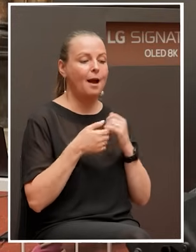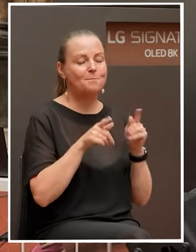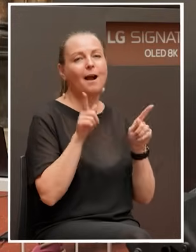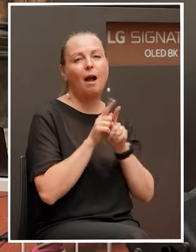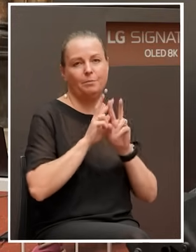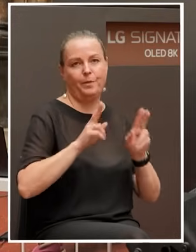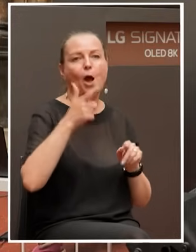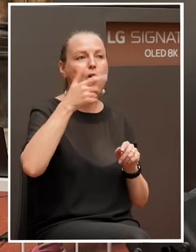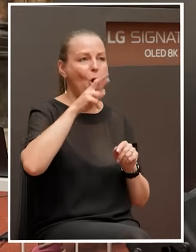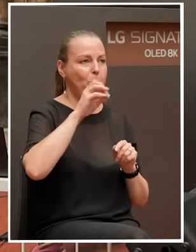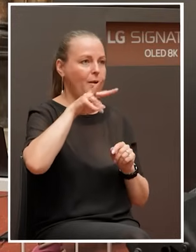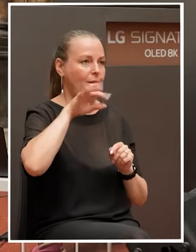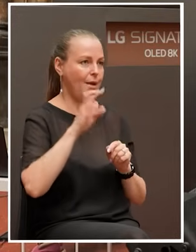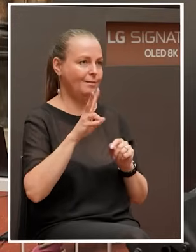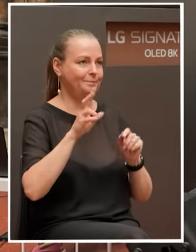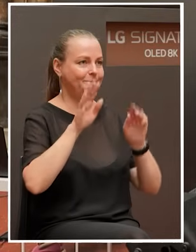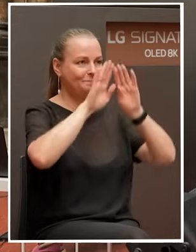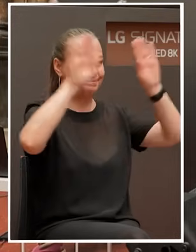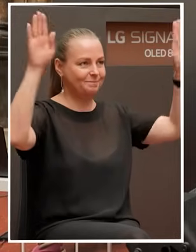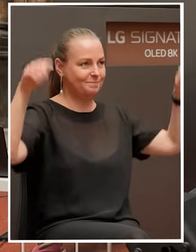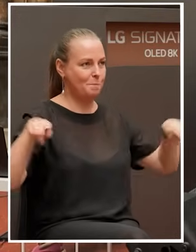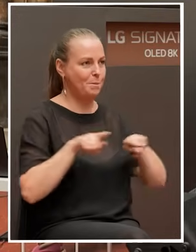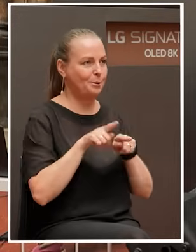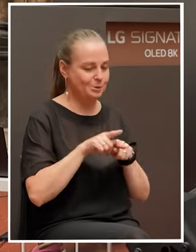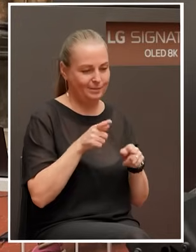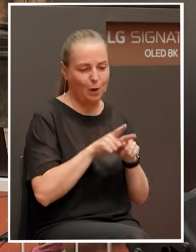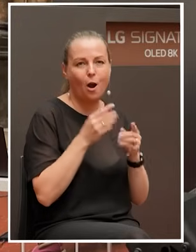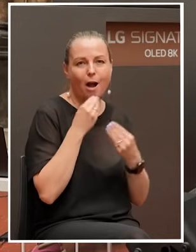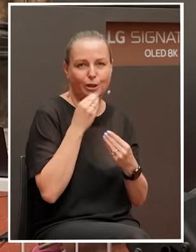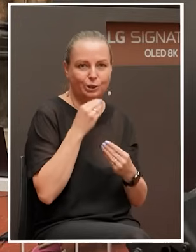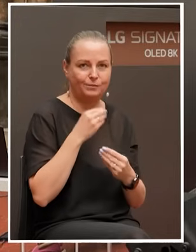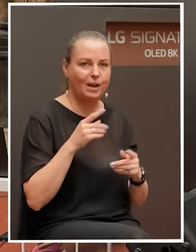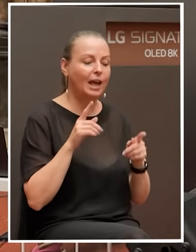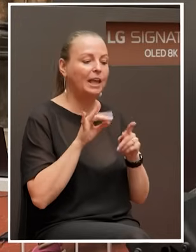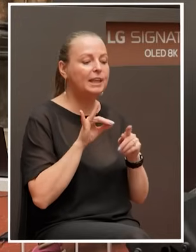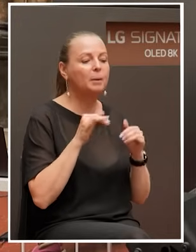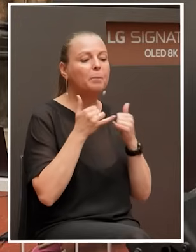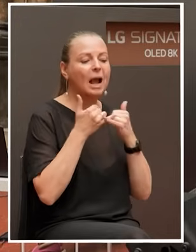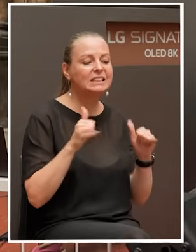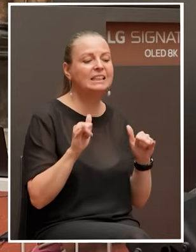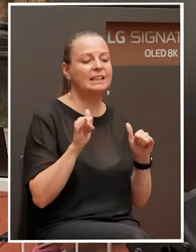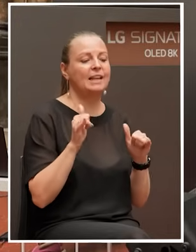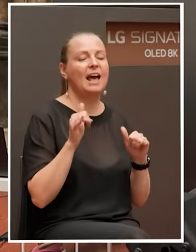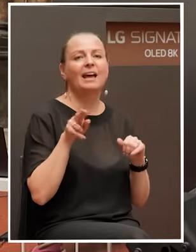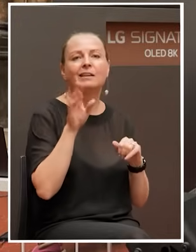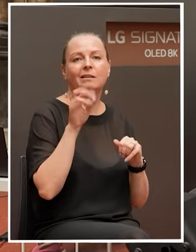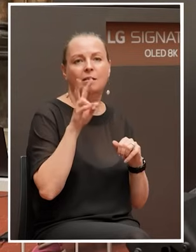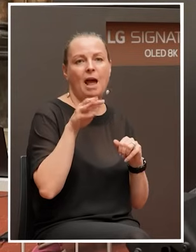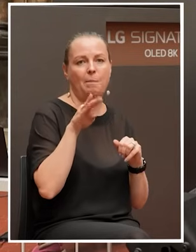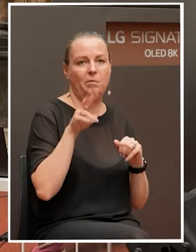гобеленные качества этой живописи видны точно так же, как и поразительная динамика кисти, которую, ну, может быть, и